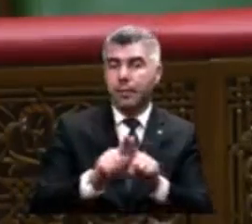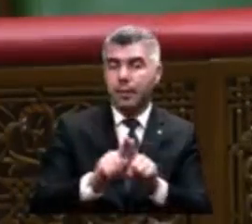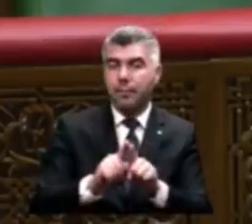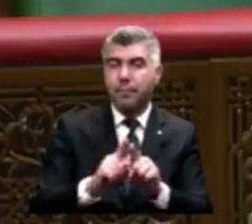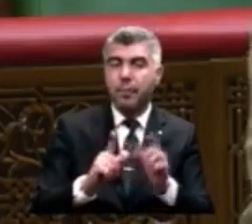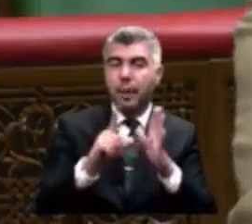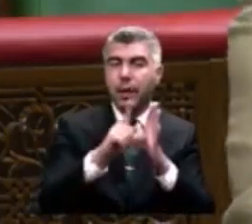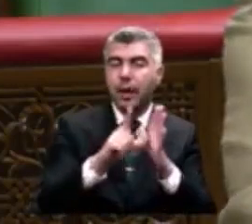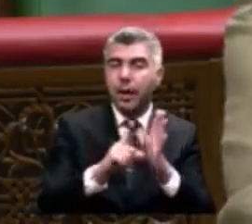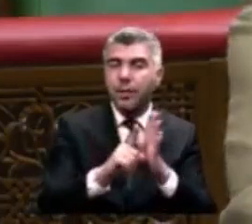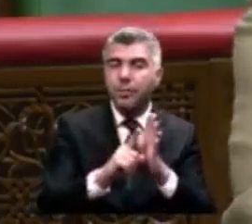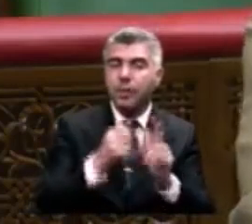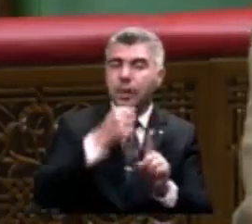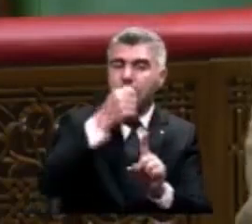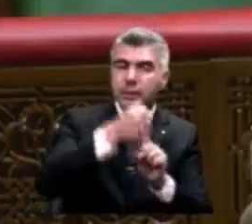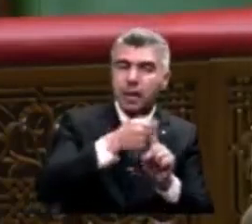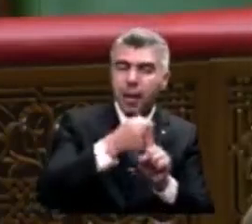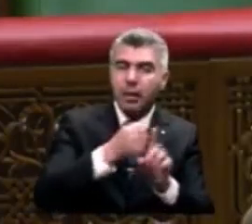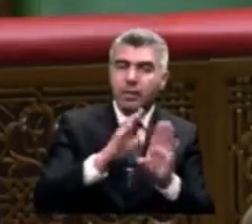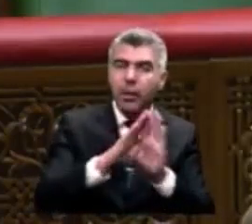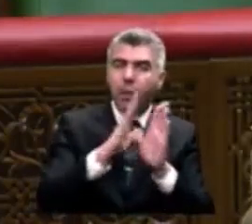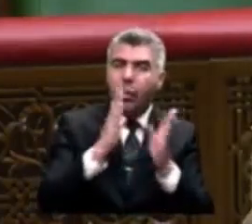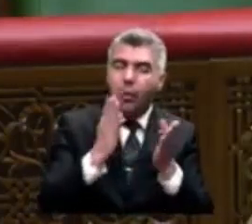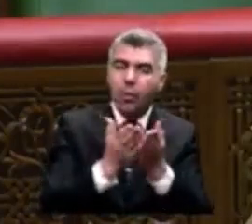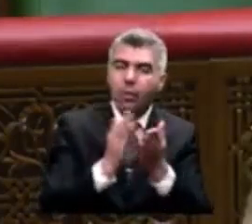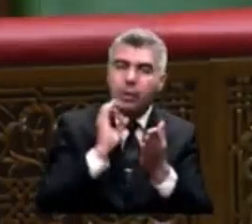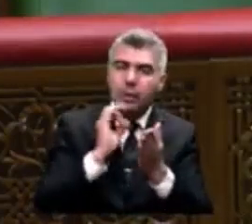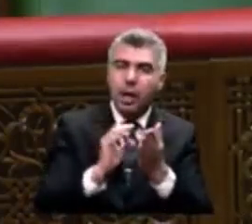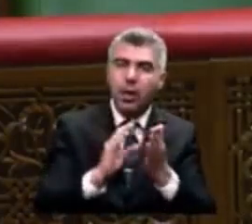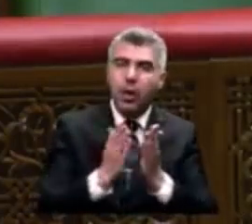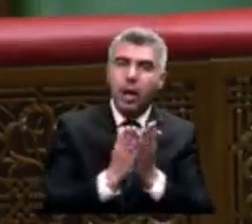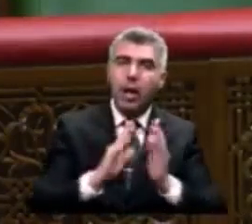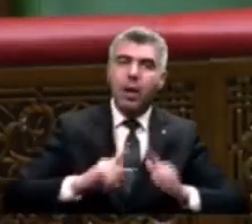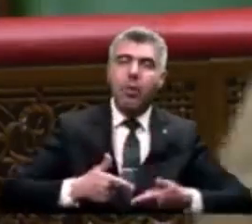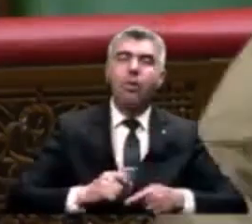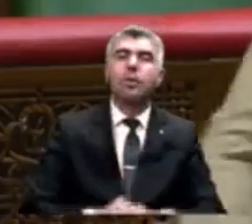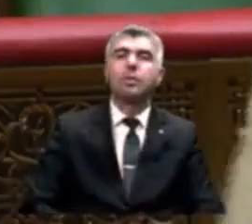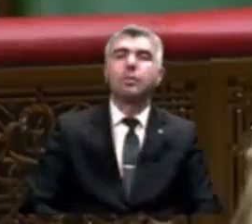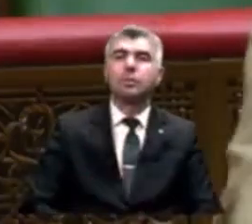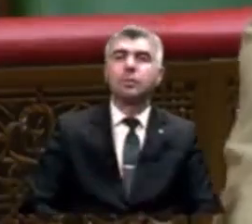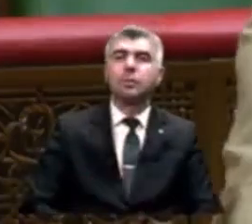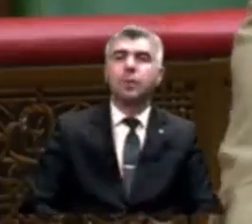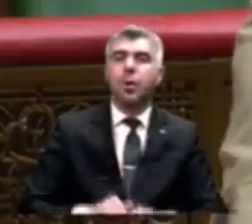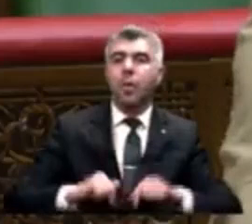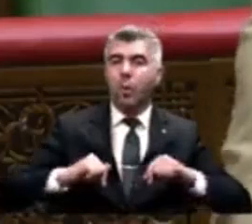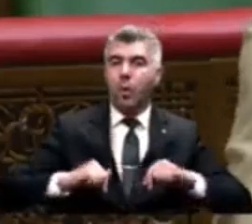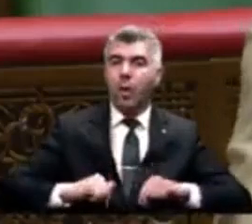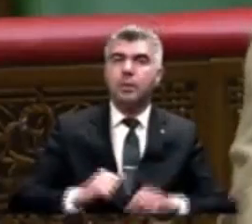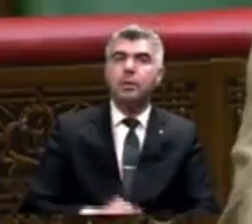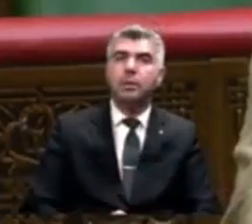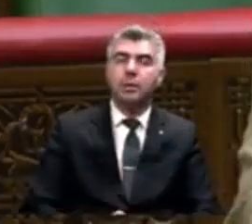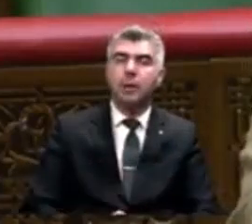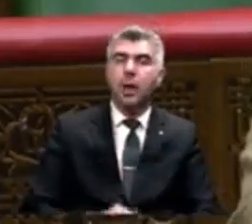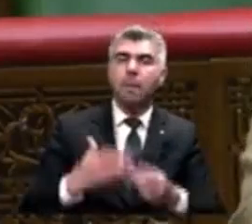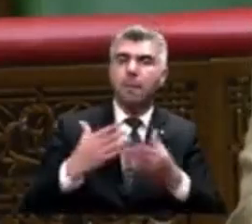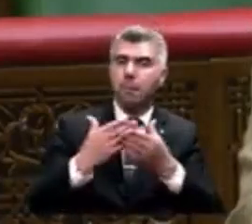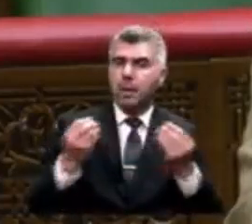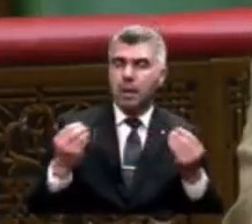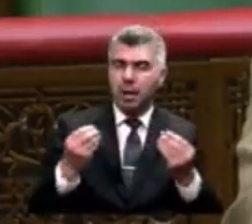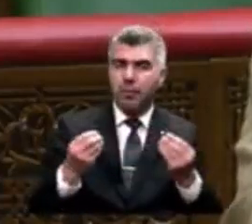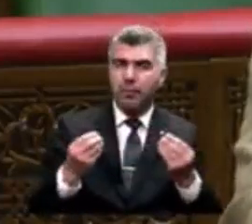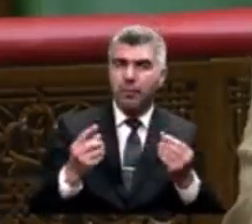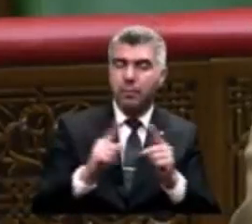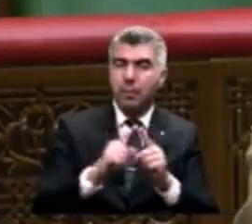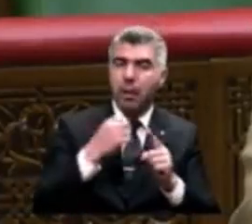نظام الإطار لإصلاح منظومة التكوين والتعليم والبحث العلمي. سيد الوزير المحترم، في عديد من المناسبات